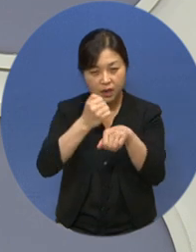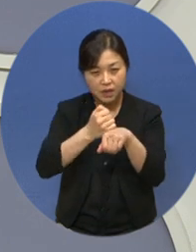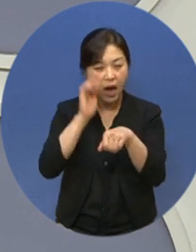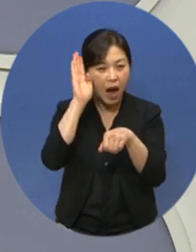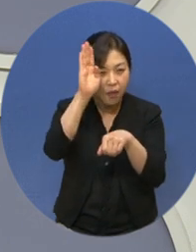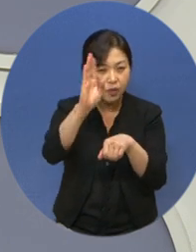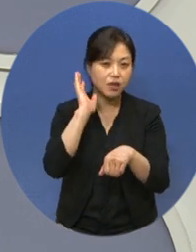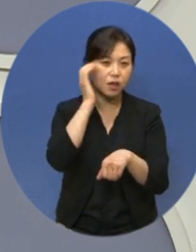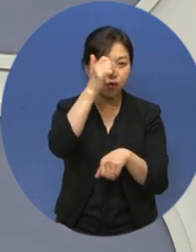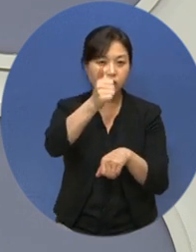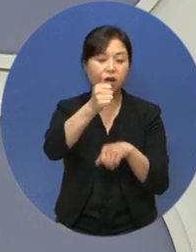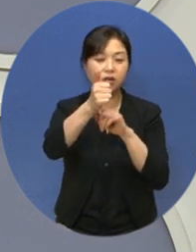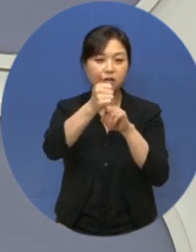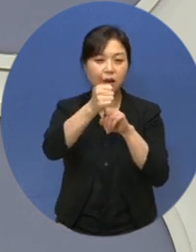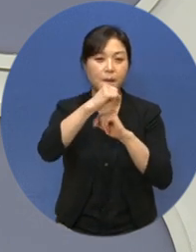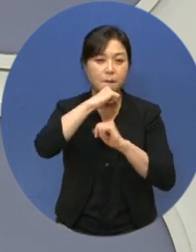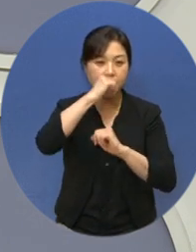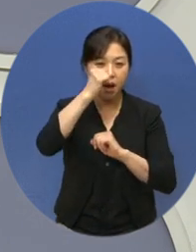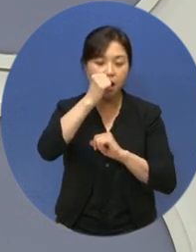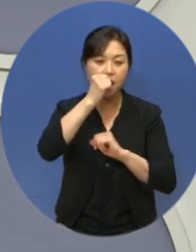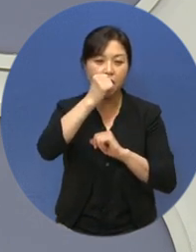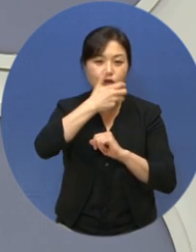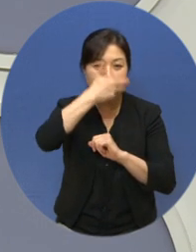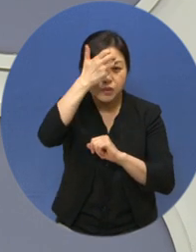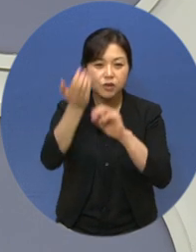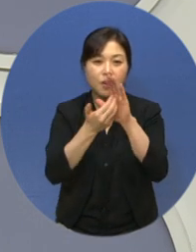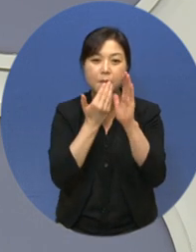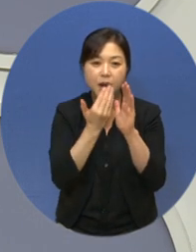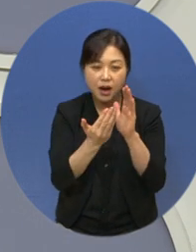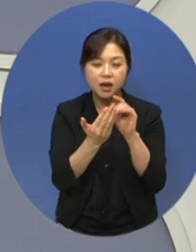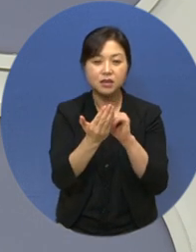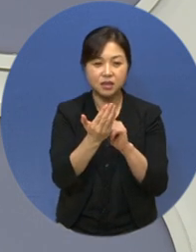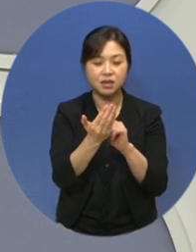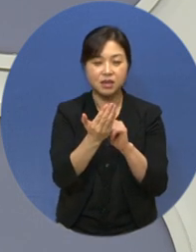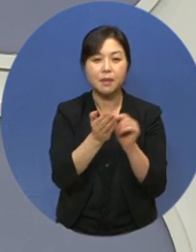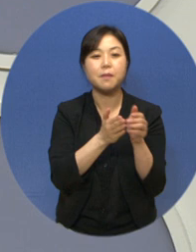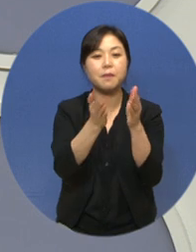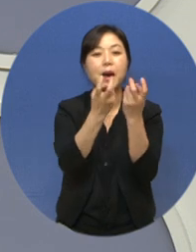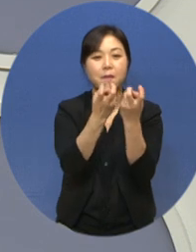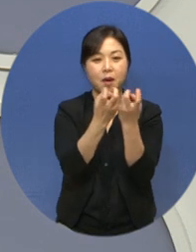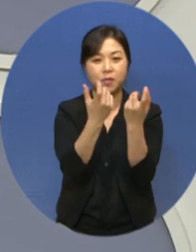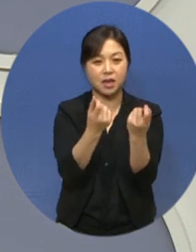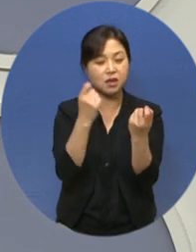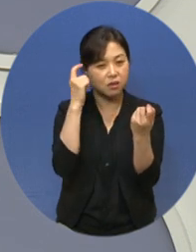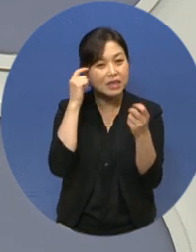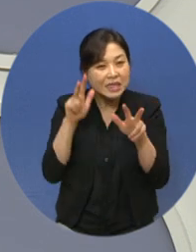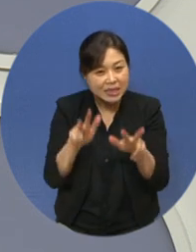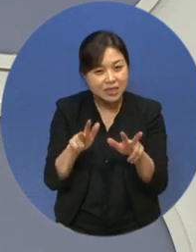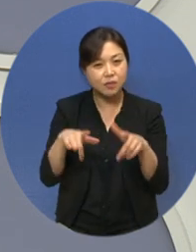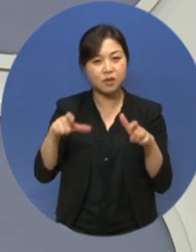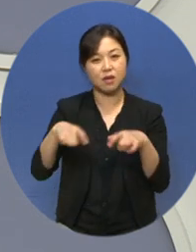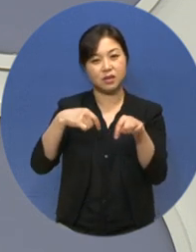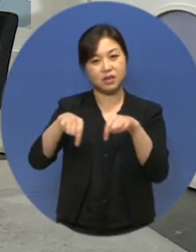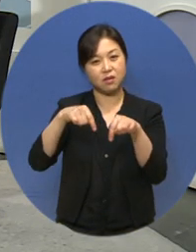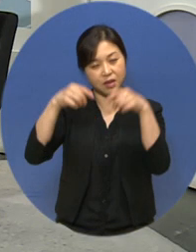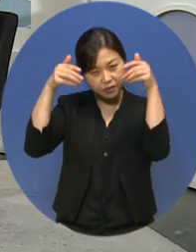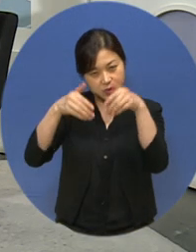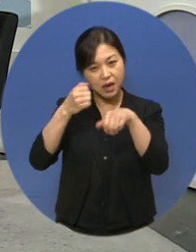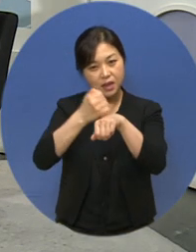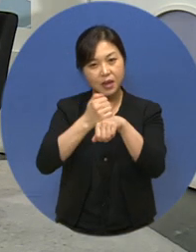이룰 수 있는 하나의 길이 그럼 하나 가지고 생각하고 예 도정에 현재는 전심전력을 기록했다 그런 말씀을 드립니다